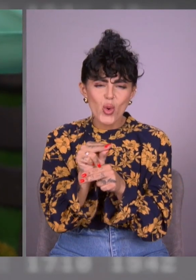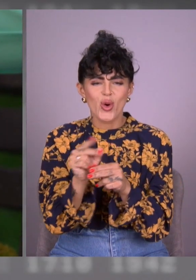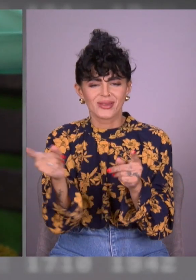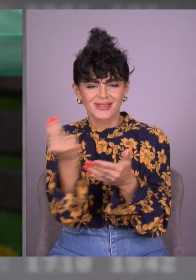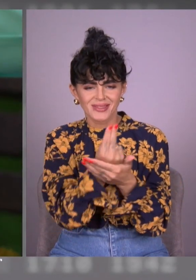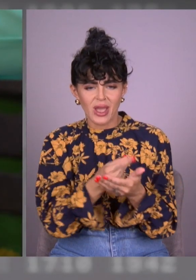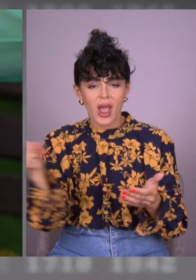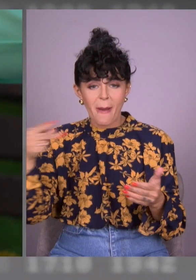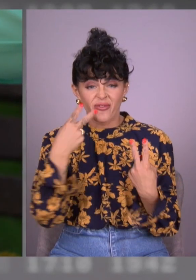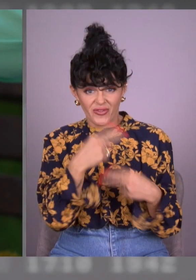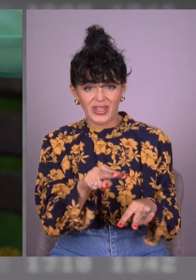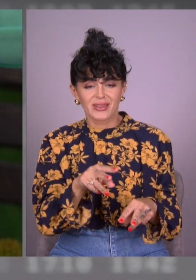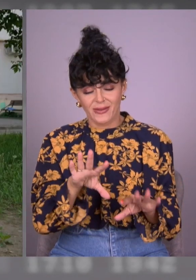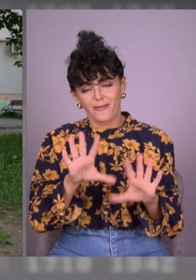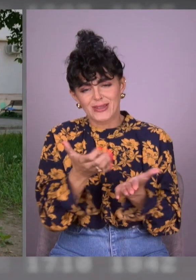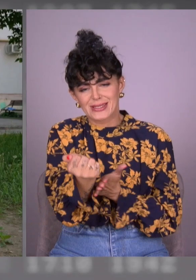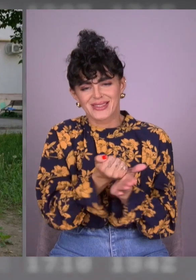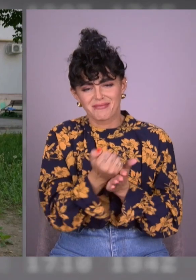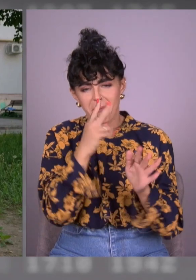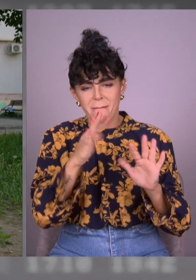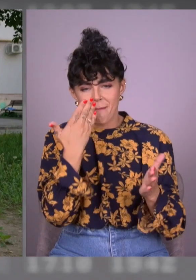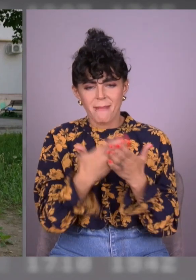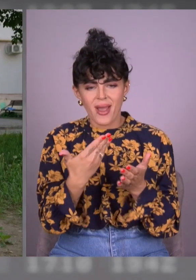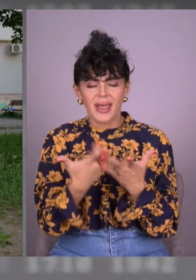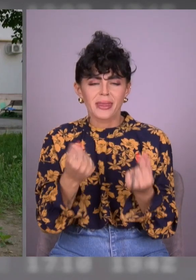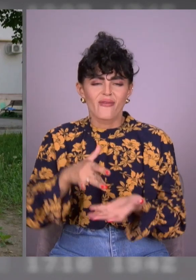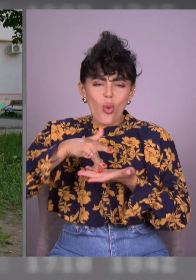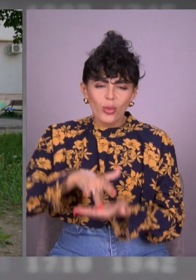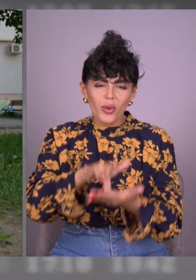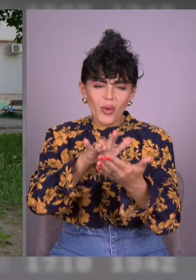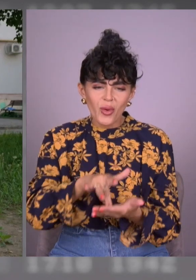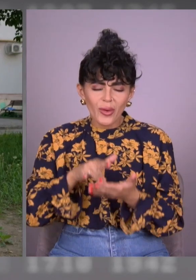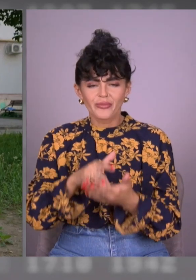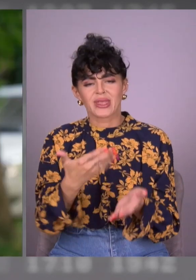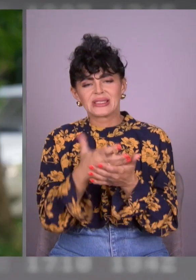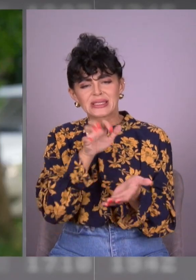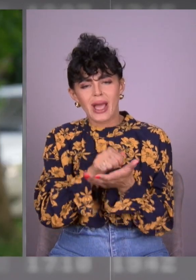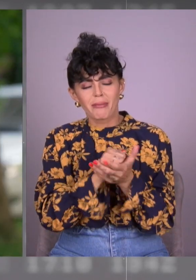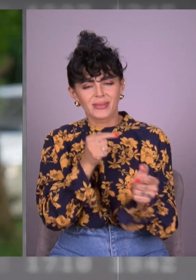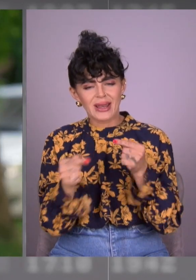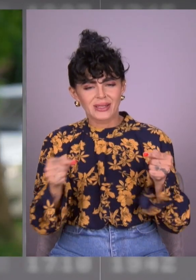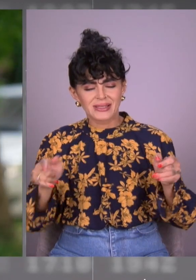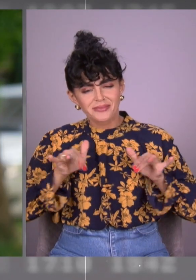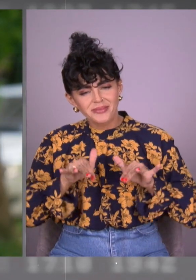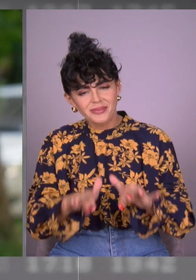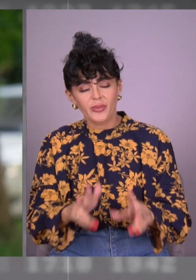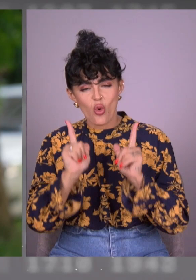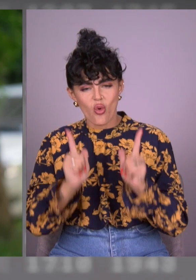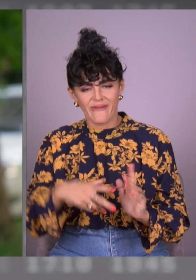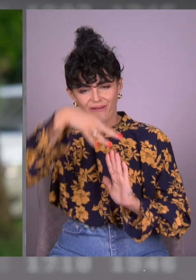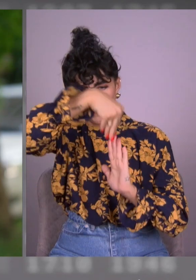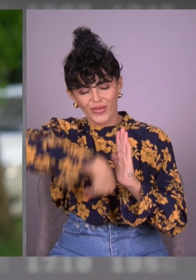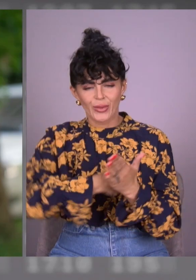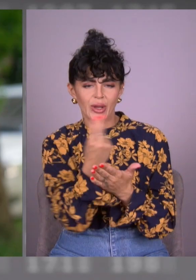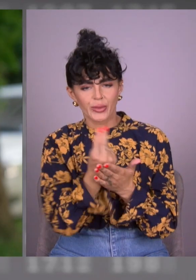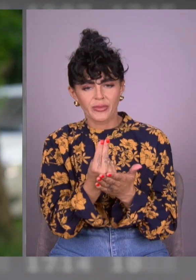татом йде на озеро, вони мандрують і займаються якимись справами. Я вже знаю, як зробити сюрприз для